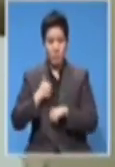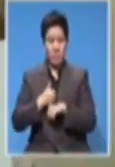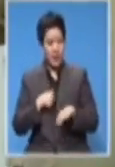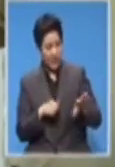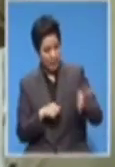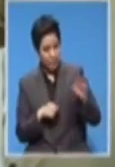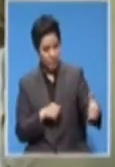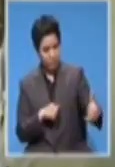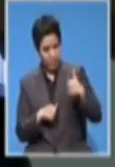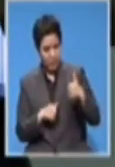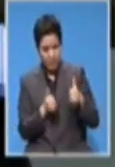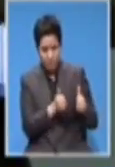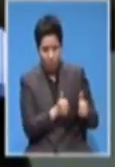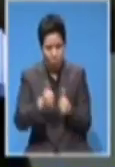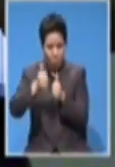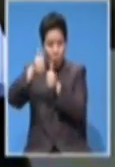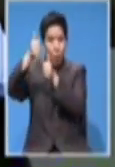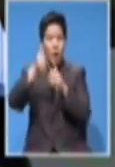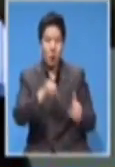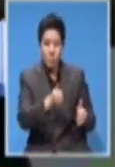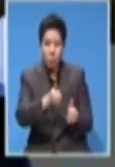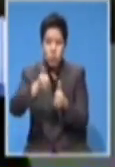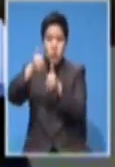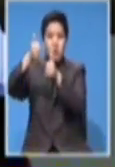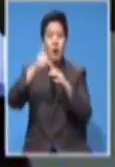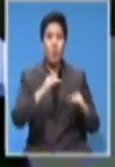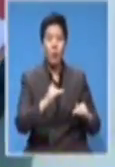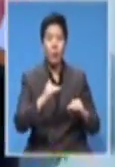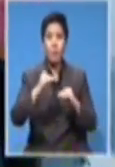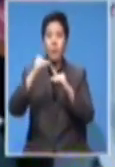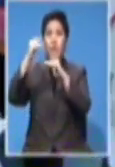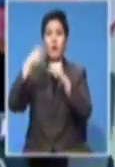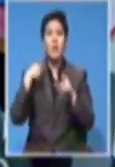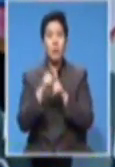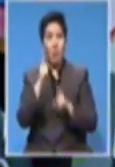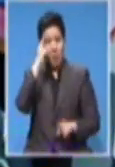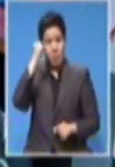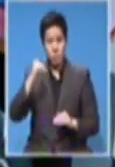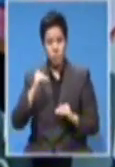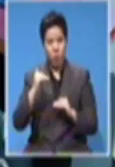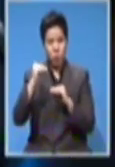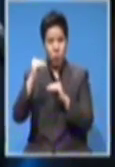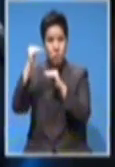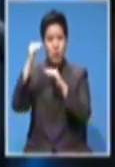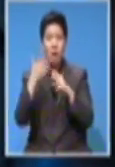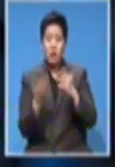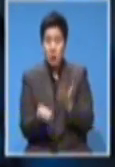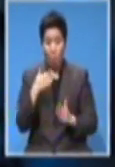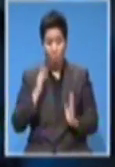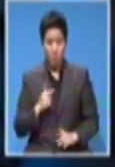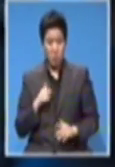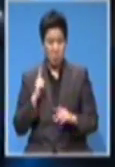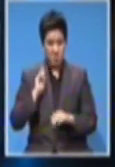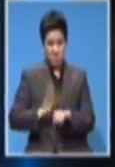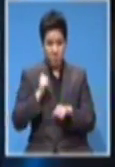ขาเลือกมามันก็จะเป็นไปตามขั้นตอนตามอาวุโสบ้างตามความรู้ความสามารถบ้างหรือจะเป็นฟาสต์แทร็กเพื่ออนาคตบ้าง